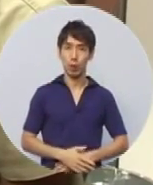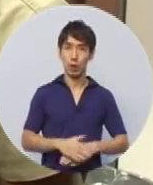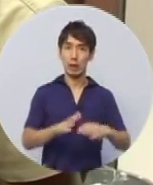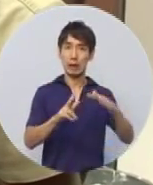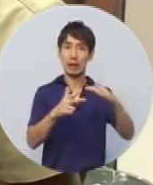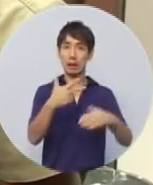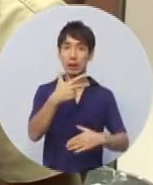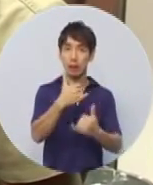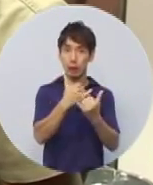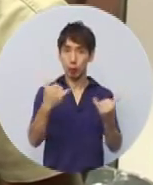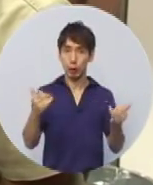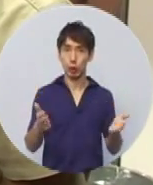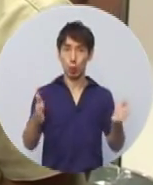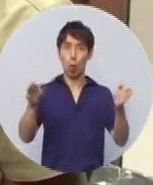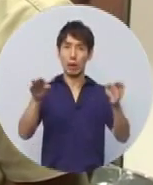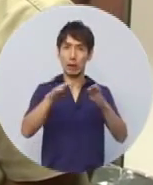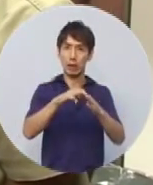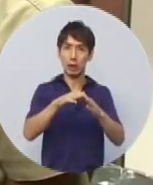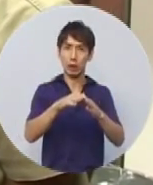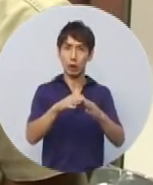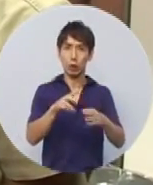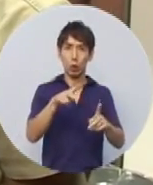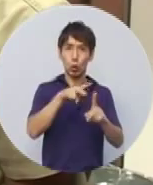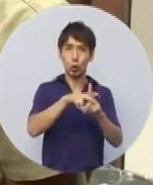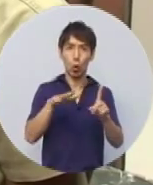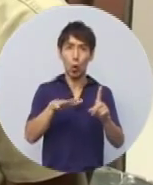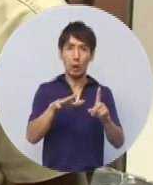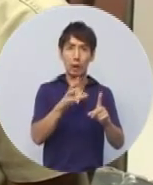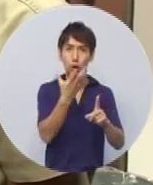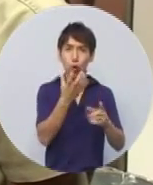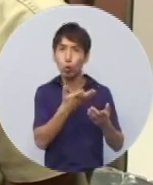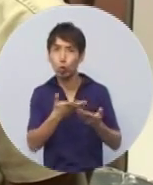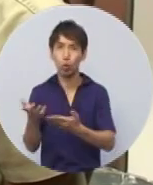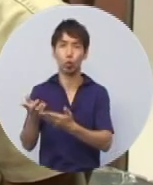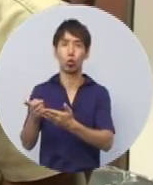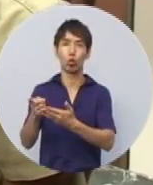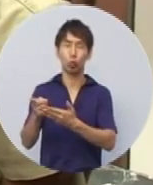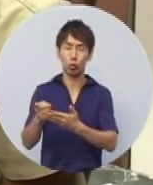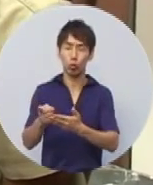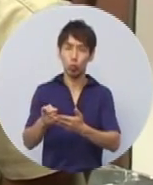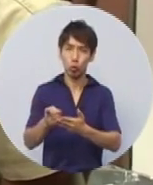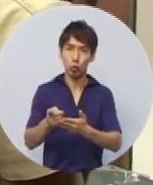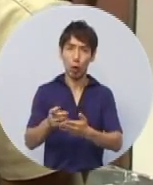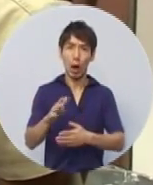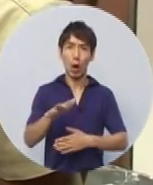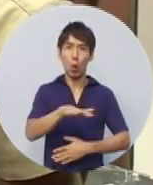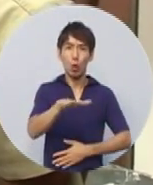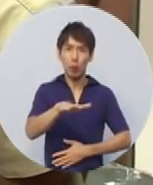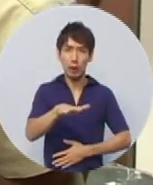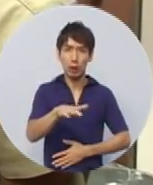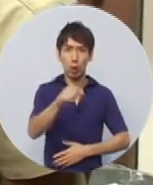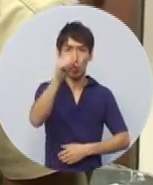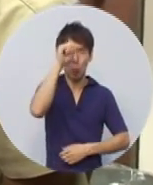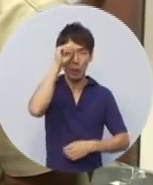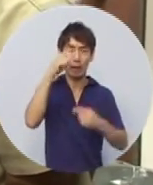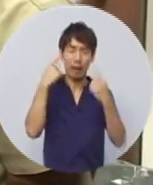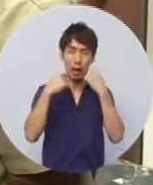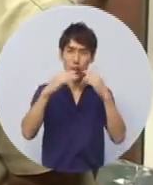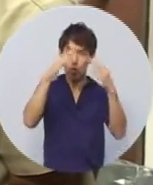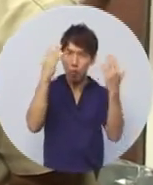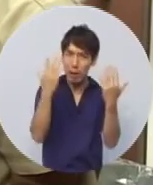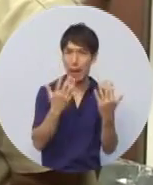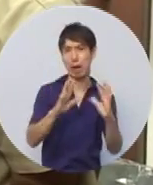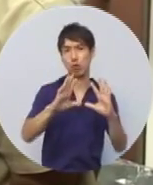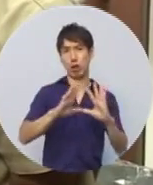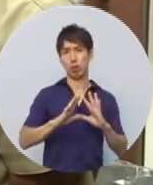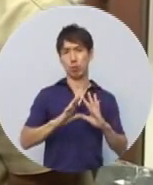院の小児救急科はですね、小児、子どもたちに関わることは全て見ようと。一般的にその小児科とか小児救急って